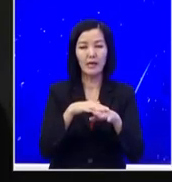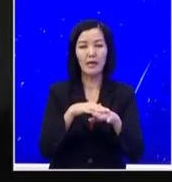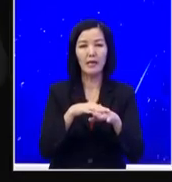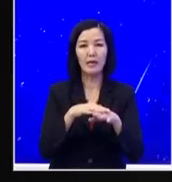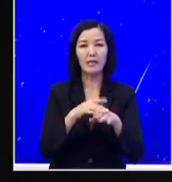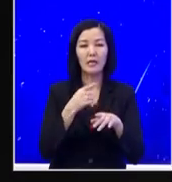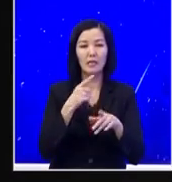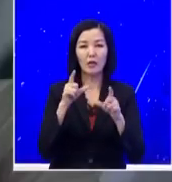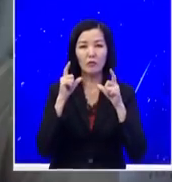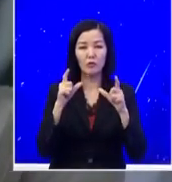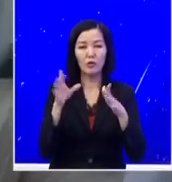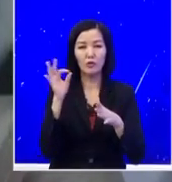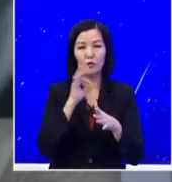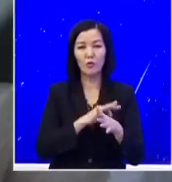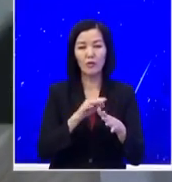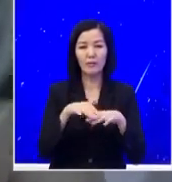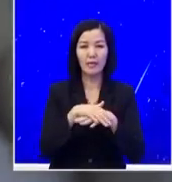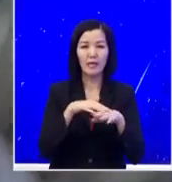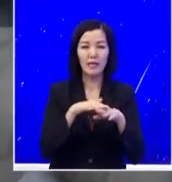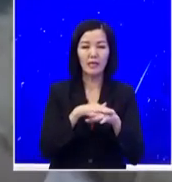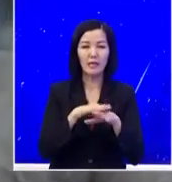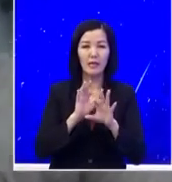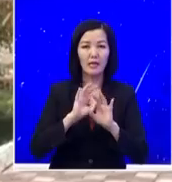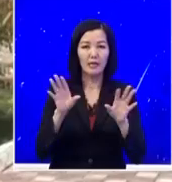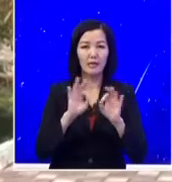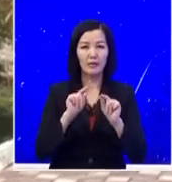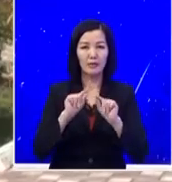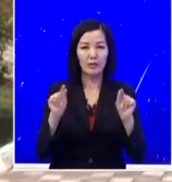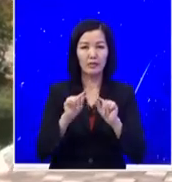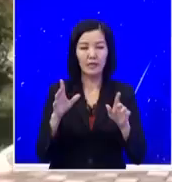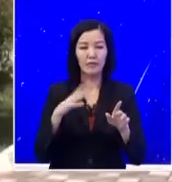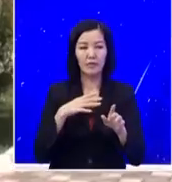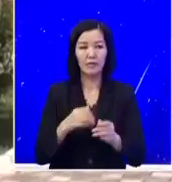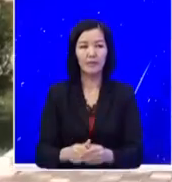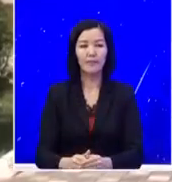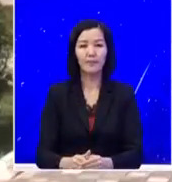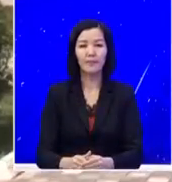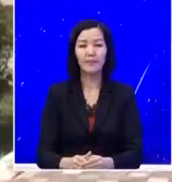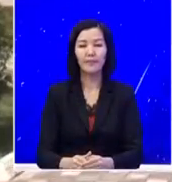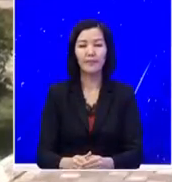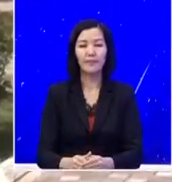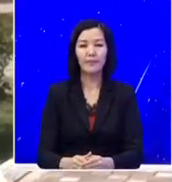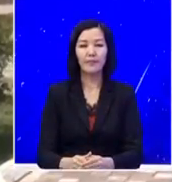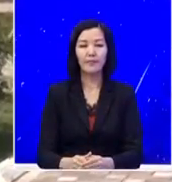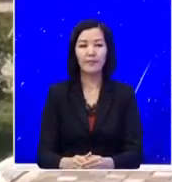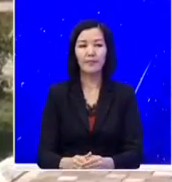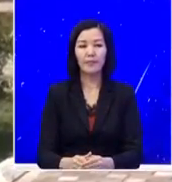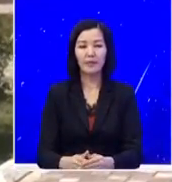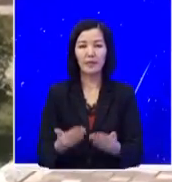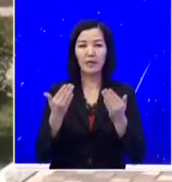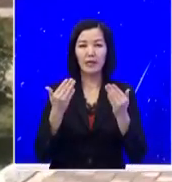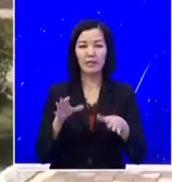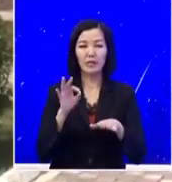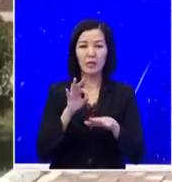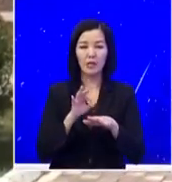дауыс ұлғайтқышты қолданып, тұрғындарды құлақтандырып жатыр. Ауларлау барысы тоқтатылуына